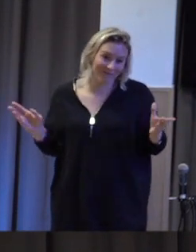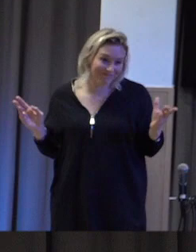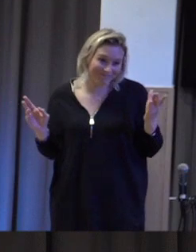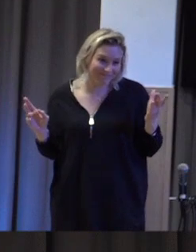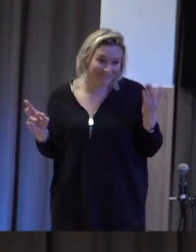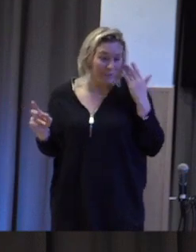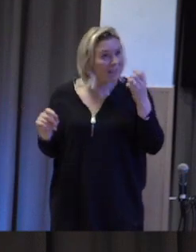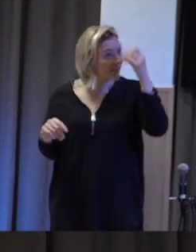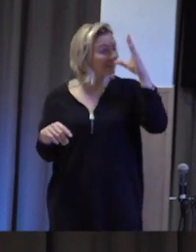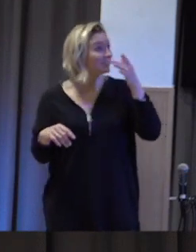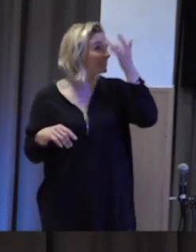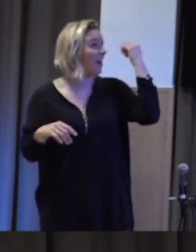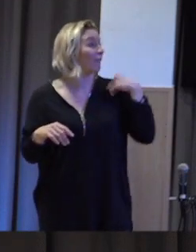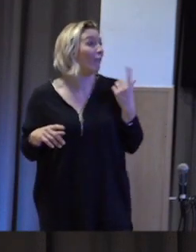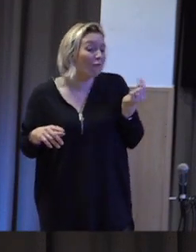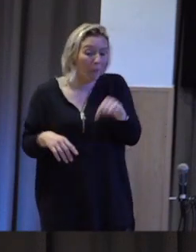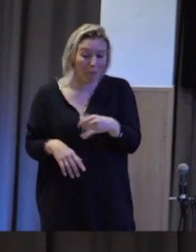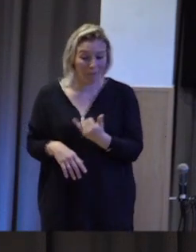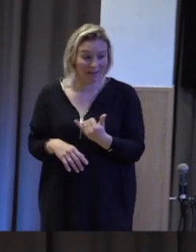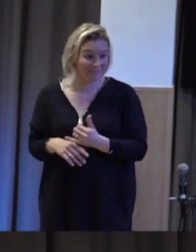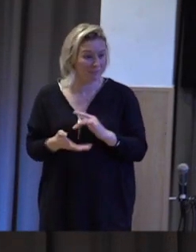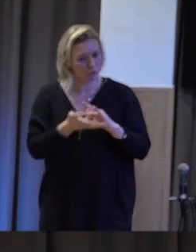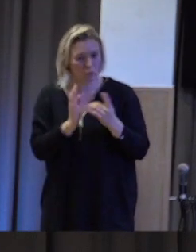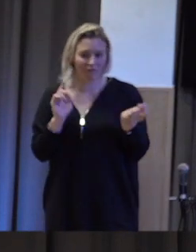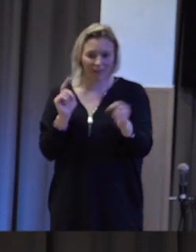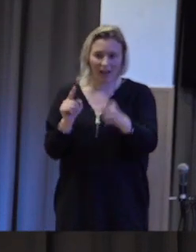On a tous besoin de sainteté quand nous venons ici.